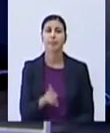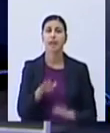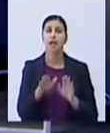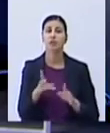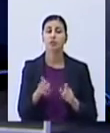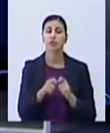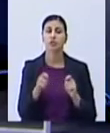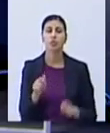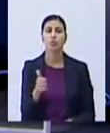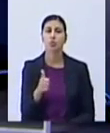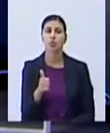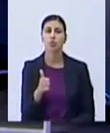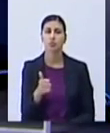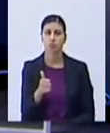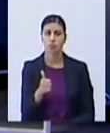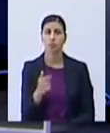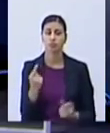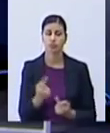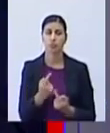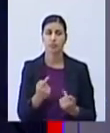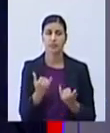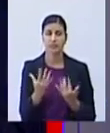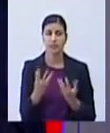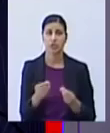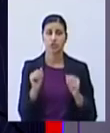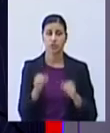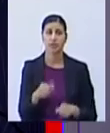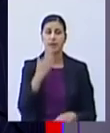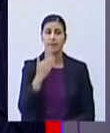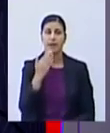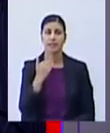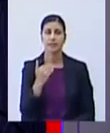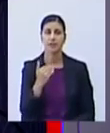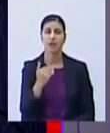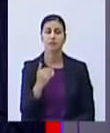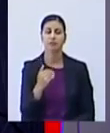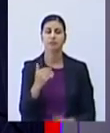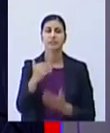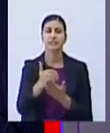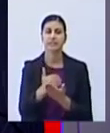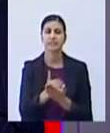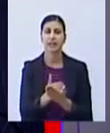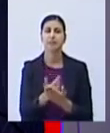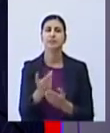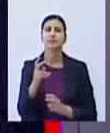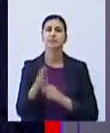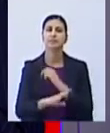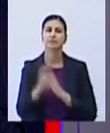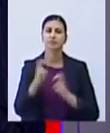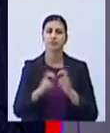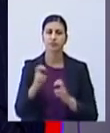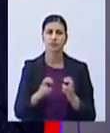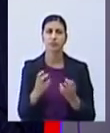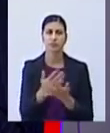ეს ყველაფერი ის როგორ? ჩვეულებრივად დღეს შეიძლება მარტივად დააწყო ადგილზე პანელური სისტემის ცეხები და ისინი იწყობა ქარხნები